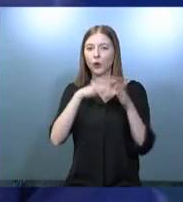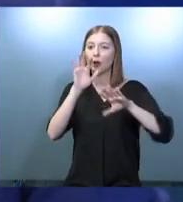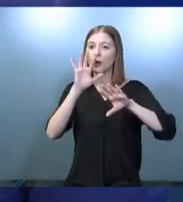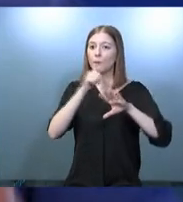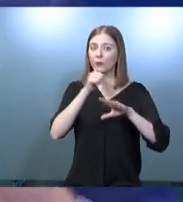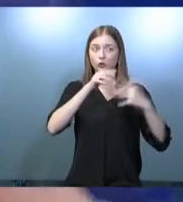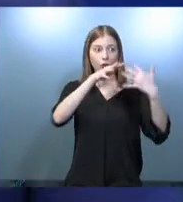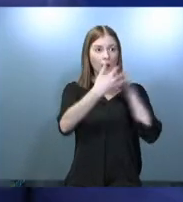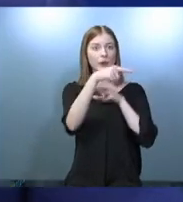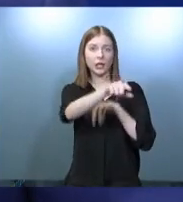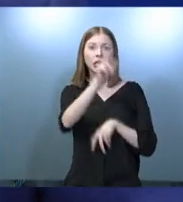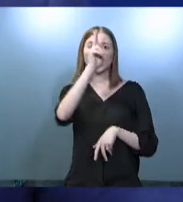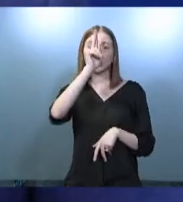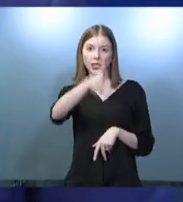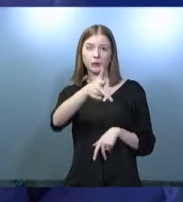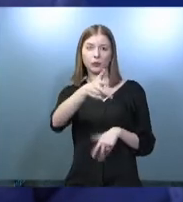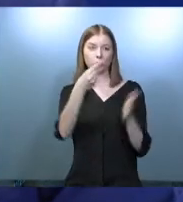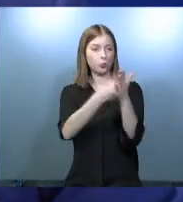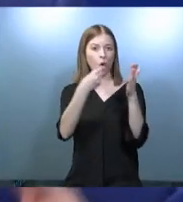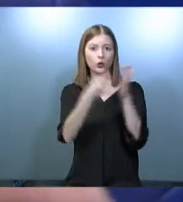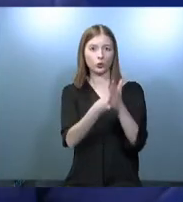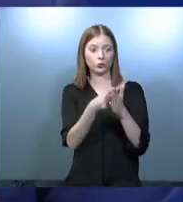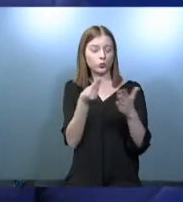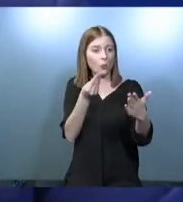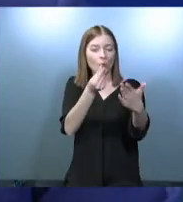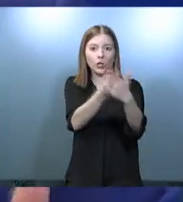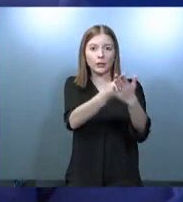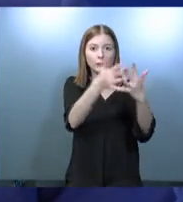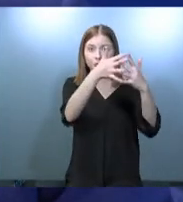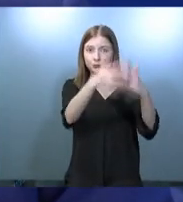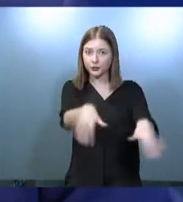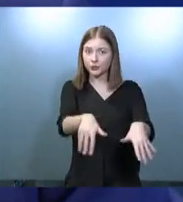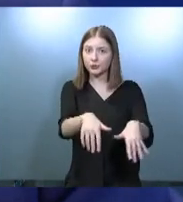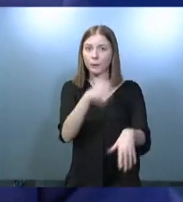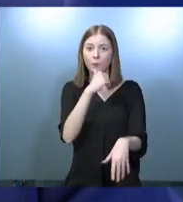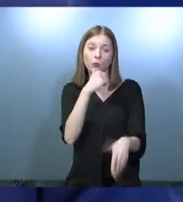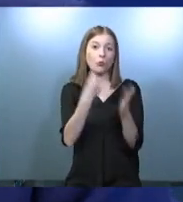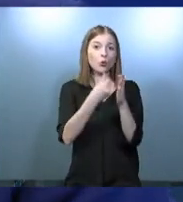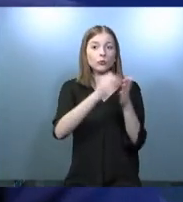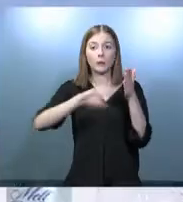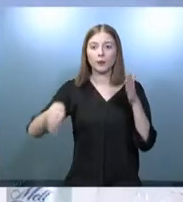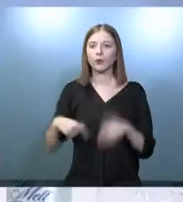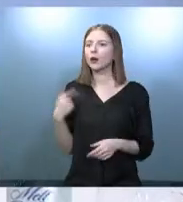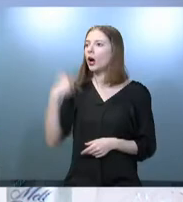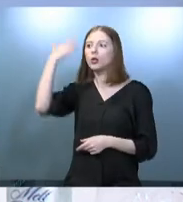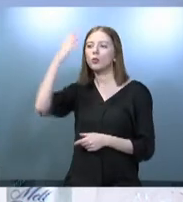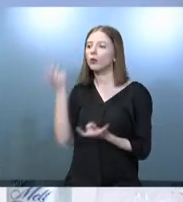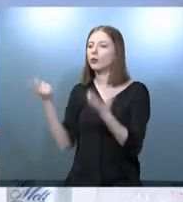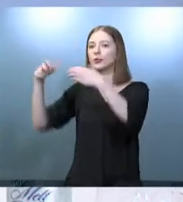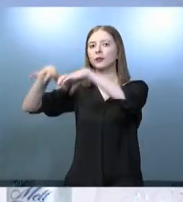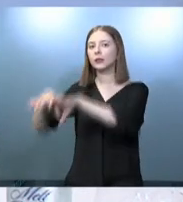3 metų, kada jau įsisivoja verslas, jis gali pradėti turėti apyvartinį. Aš kalbėjau, kad čia ne savivaldybės kompetencija